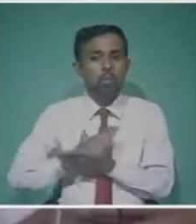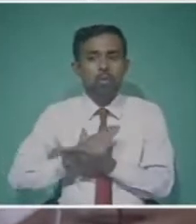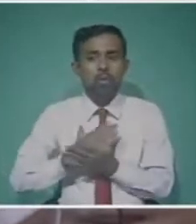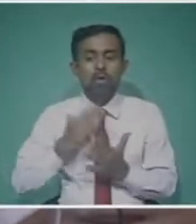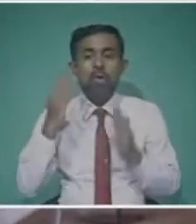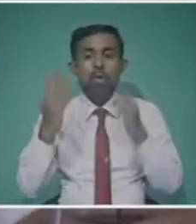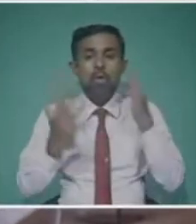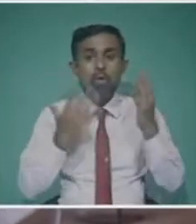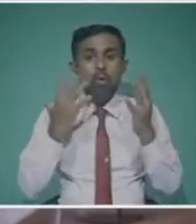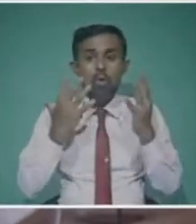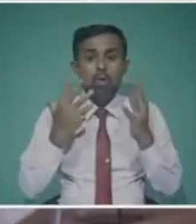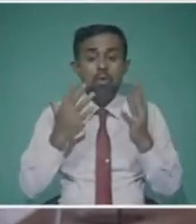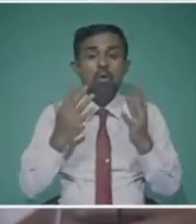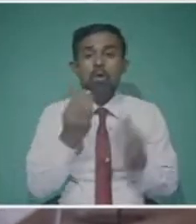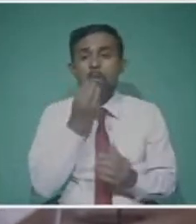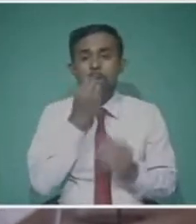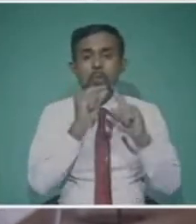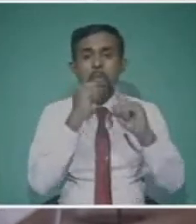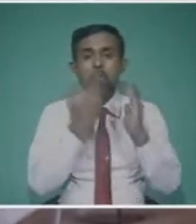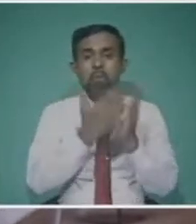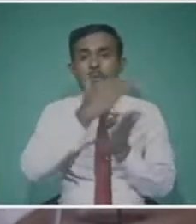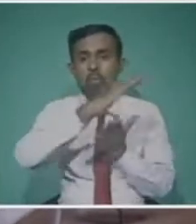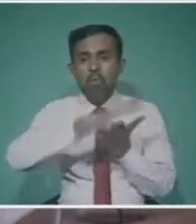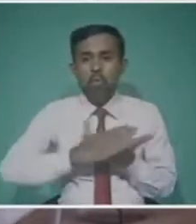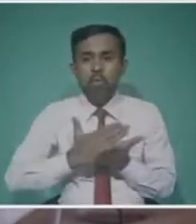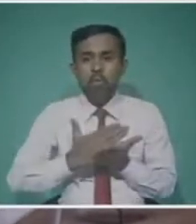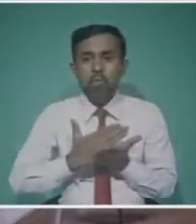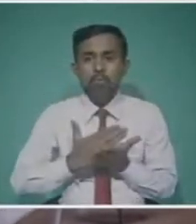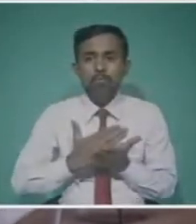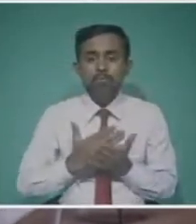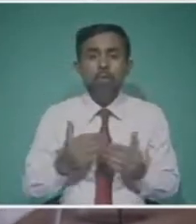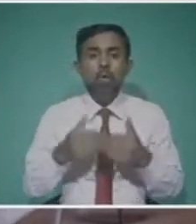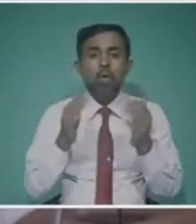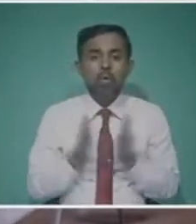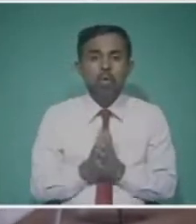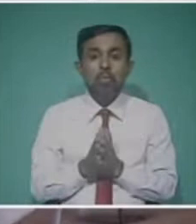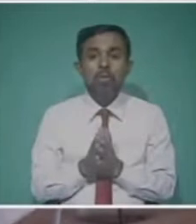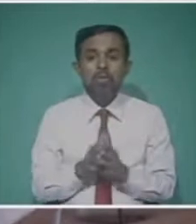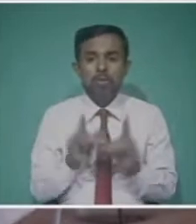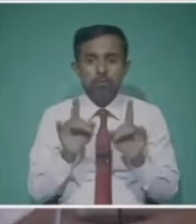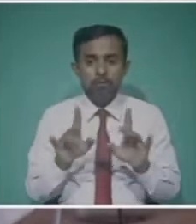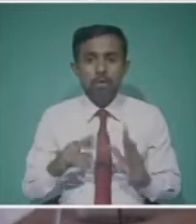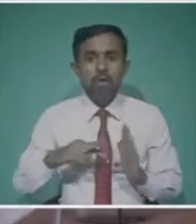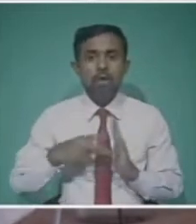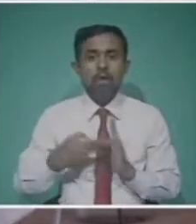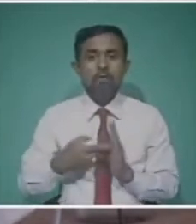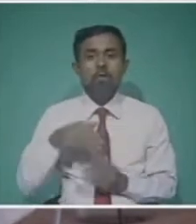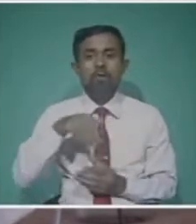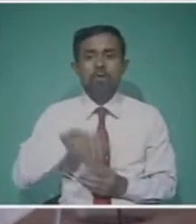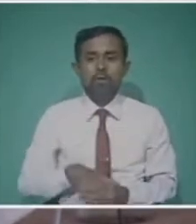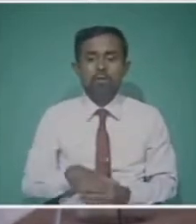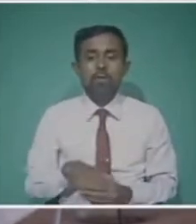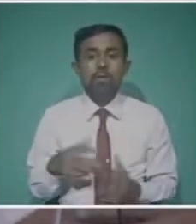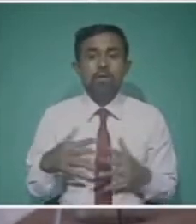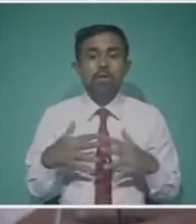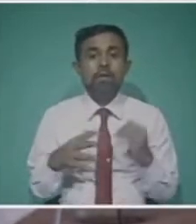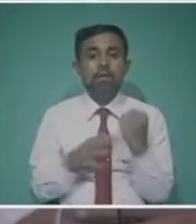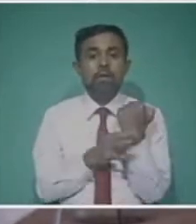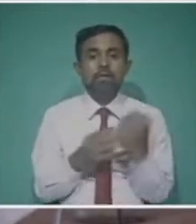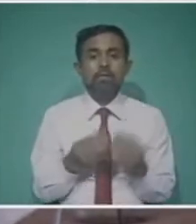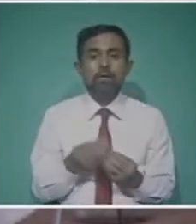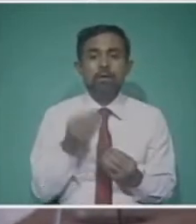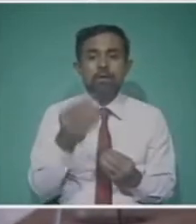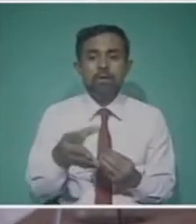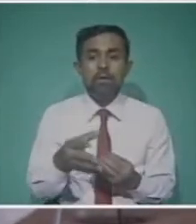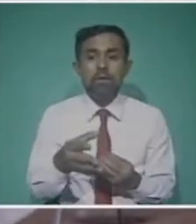ලෝක World Food Program එක අපිට ඒකට උදව් කරනවා මේ සියල්ල හරහා ඒ වගේම අයවැය හරහා මේ දීමනා ලබා දෙන්නේ